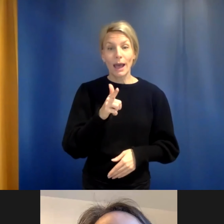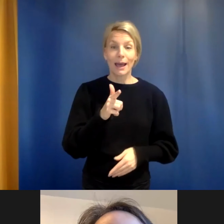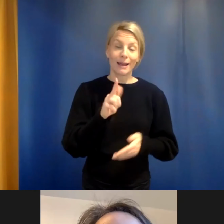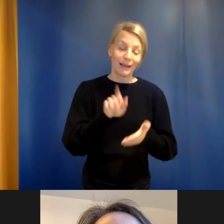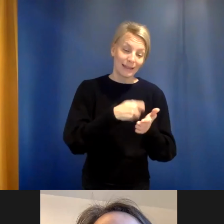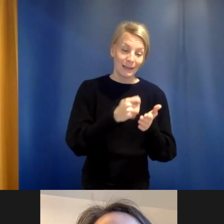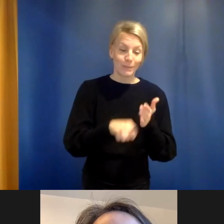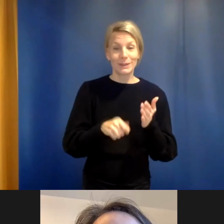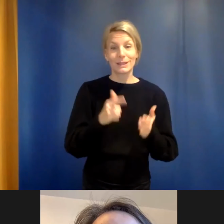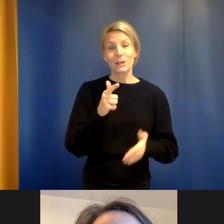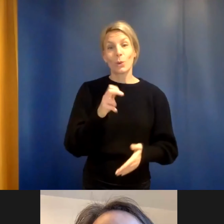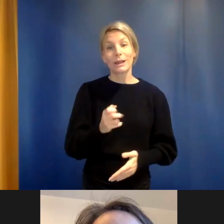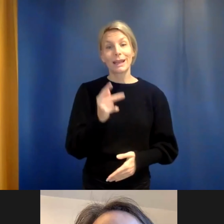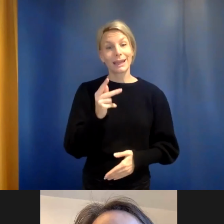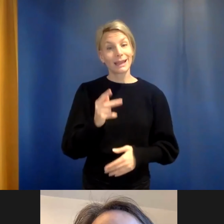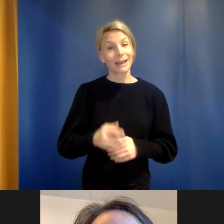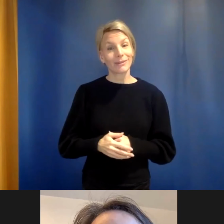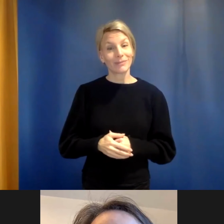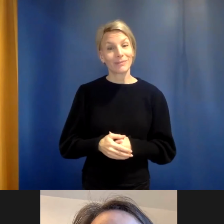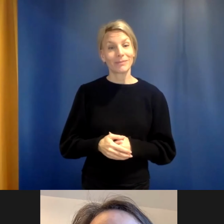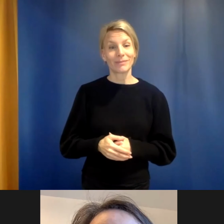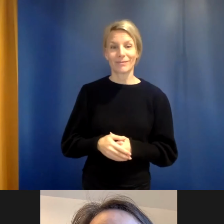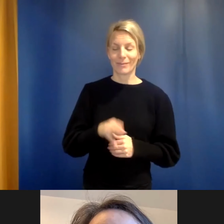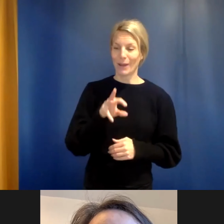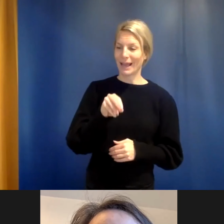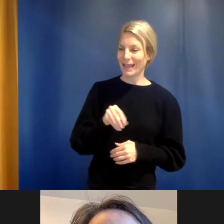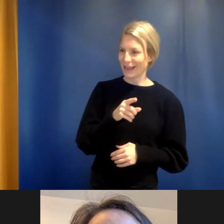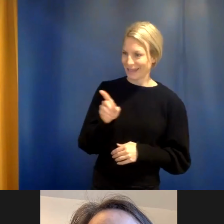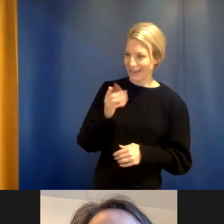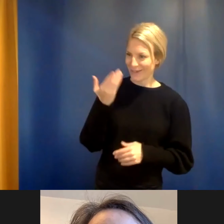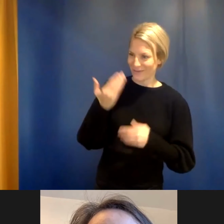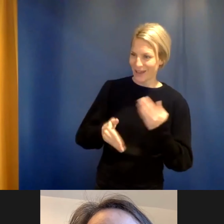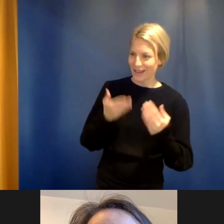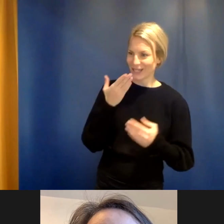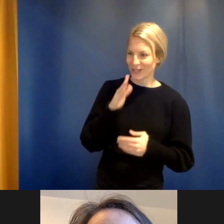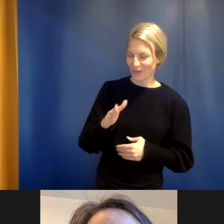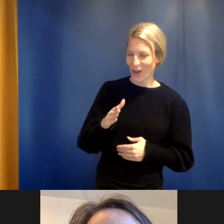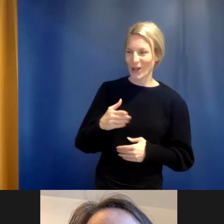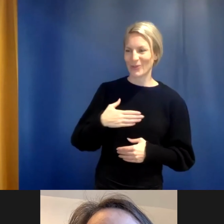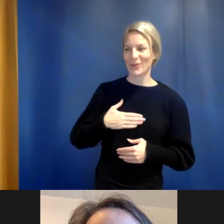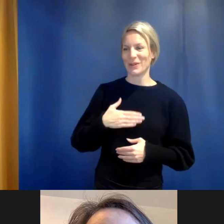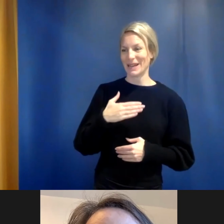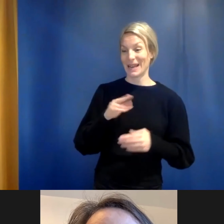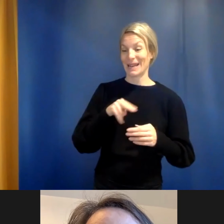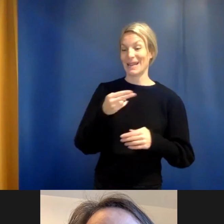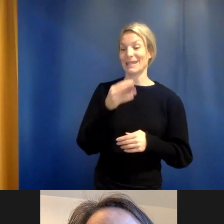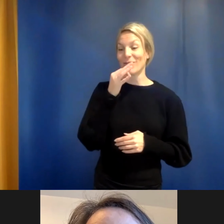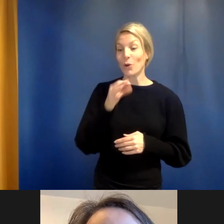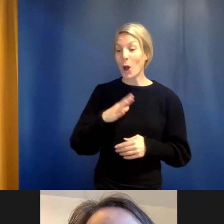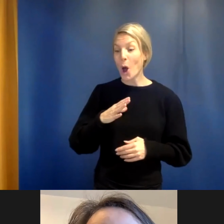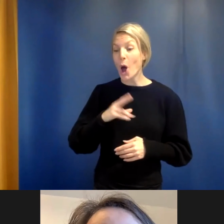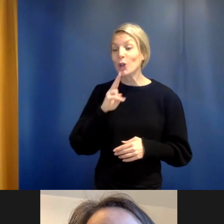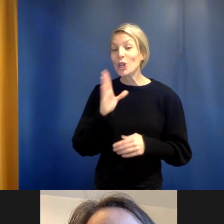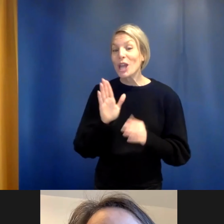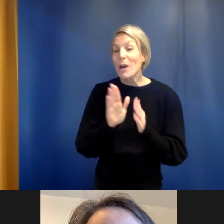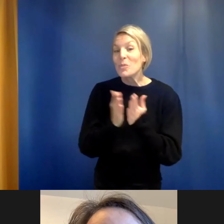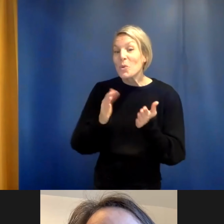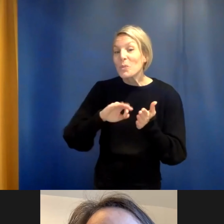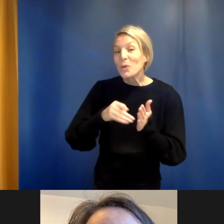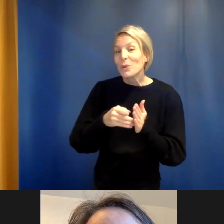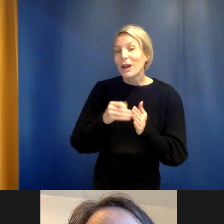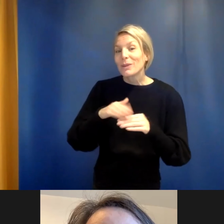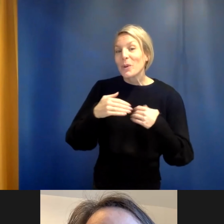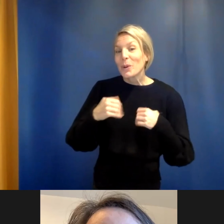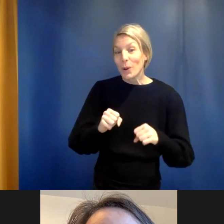Ja visst, och nu har ni redan svarat på min tredje fråga som var just där, har ni några nya bokprojekt på gång? Men det har ni tydligen.